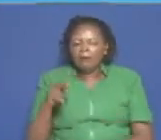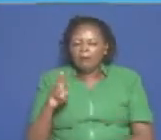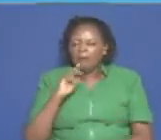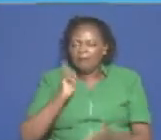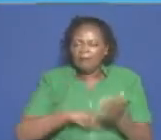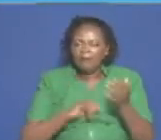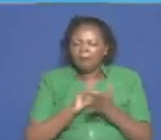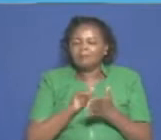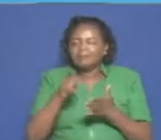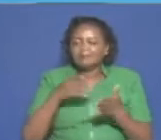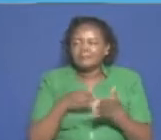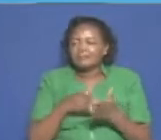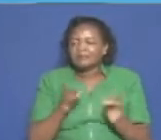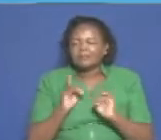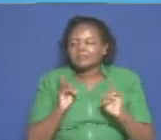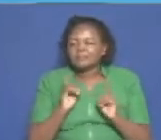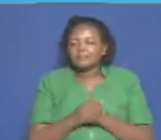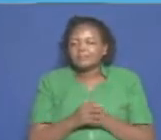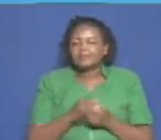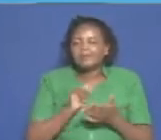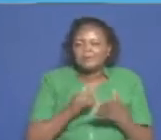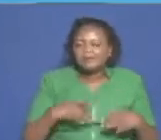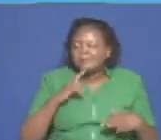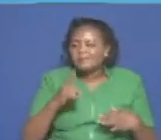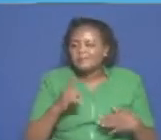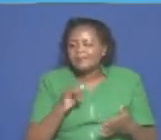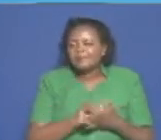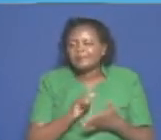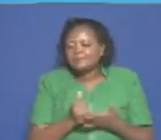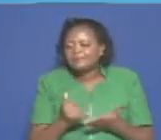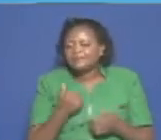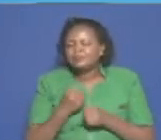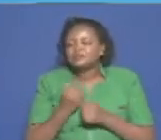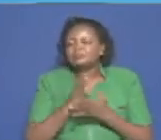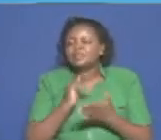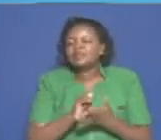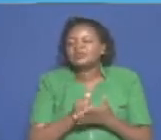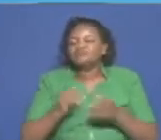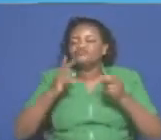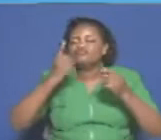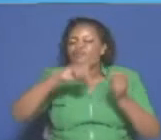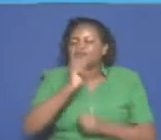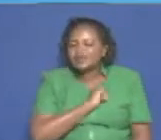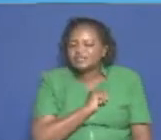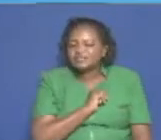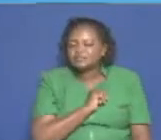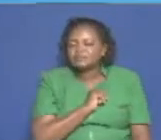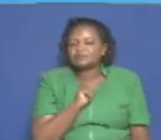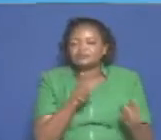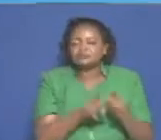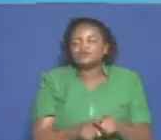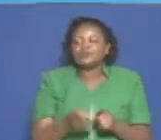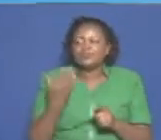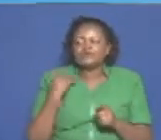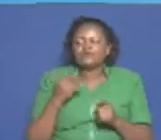ni kisingizio ama vikwazo kuu watu tu waseme tuhakikishe kwamba mswada huu umepita. Mm-hmm. Vile ambavyo tulikuwa tumetaja